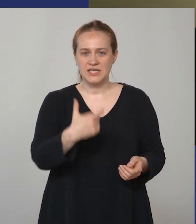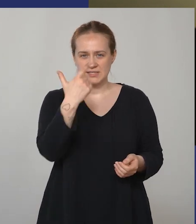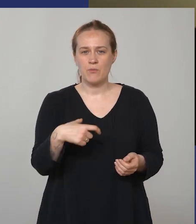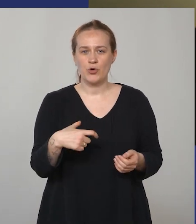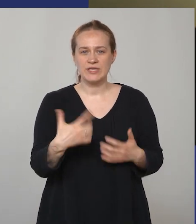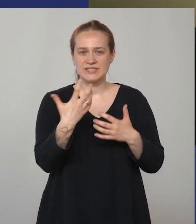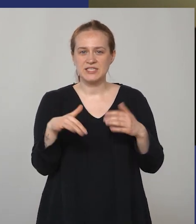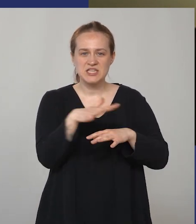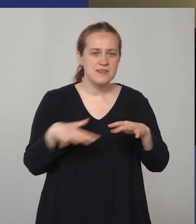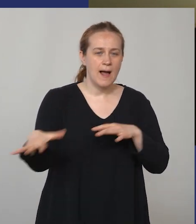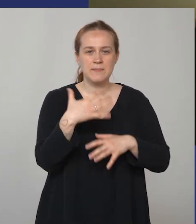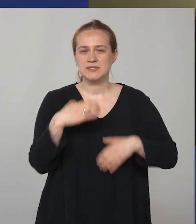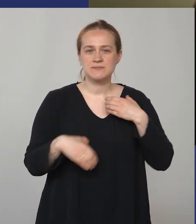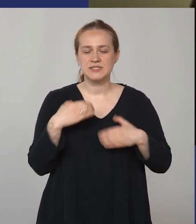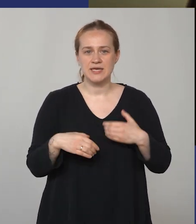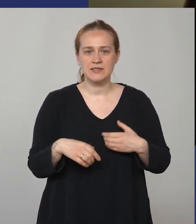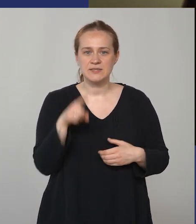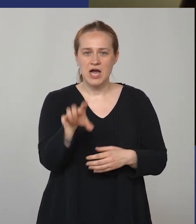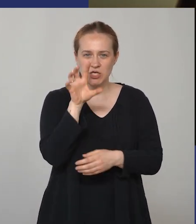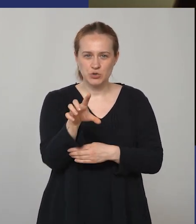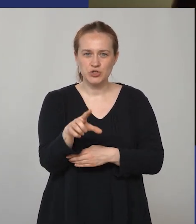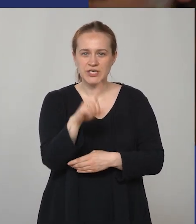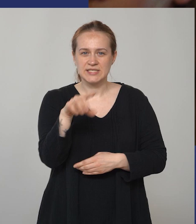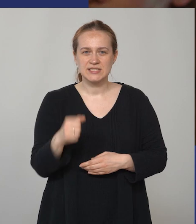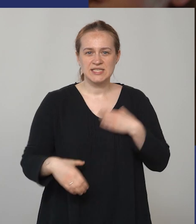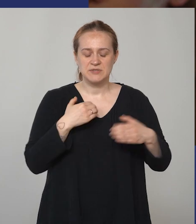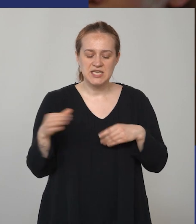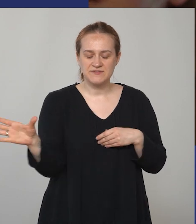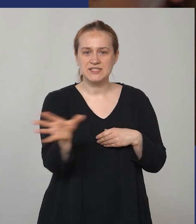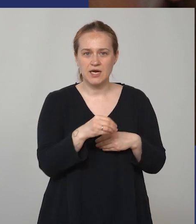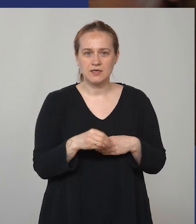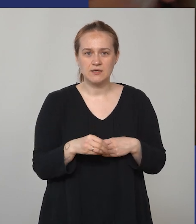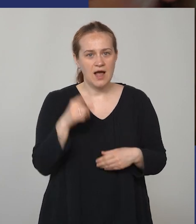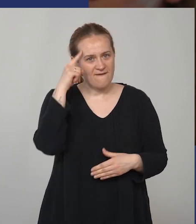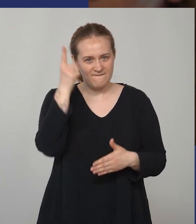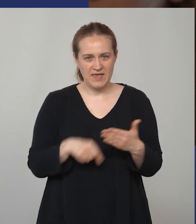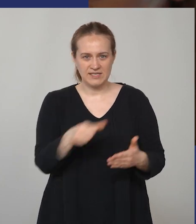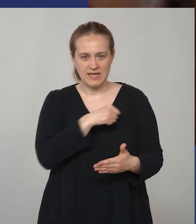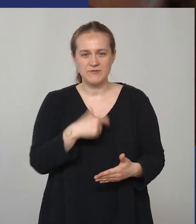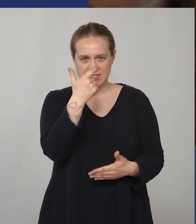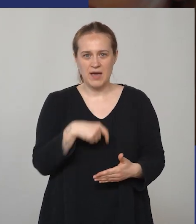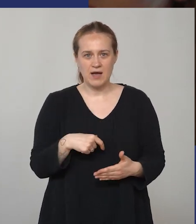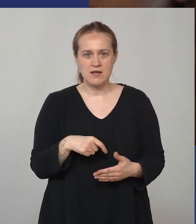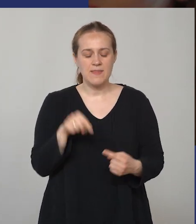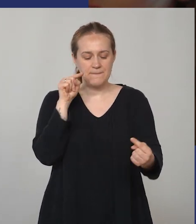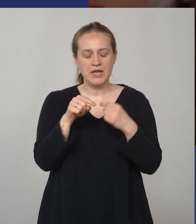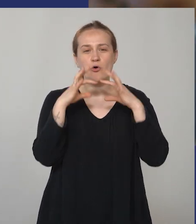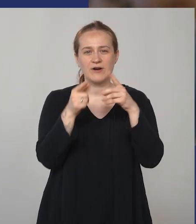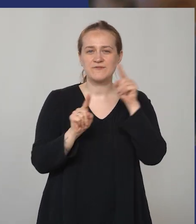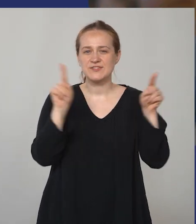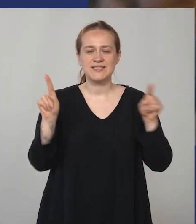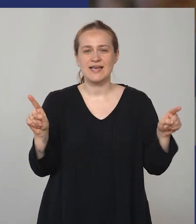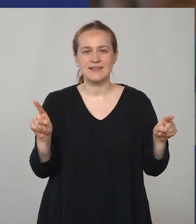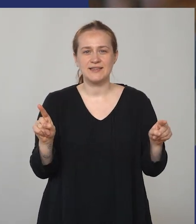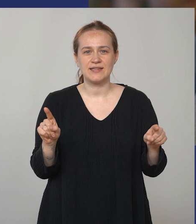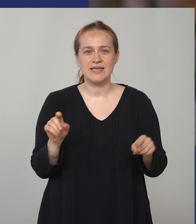Владей собой среди толпы смятенной, тебя клянущий за смятенье всех. Верь сам в себя,